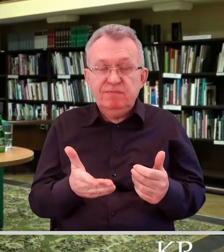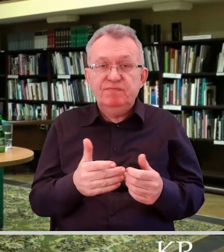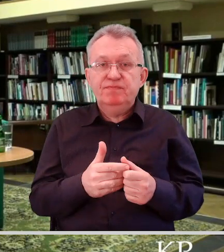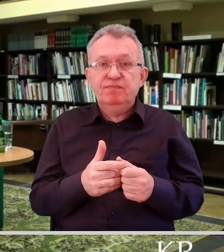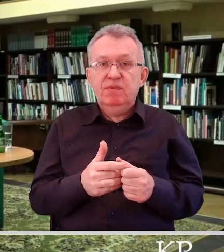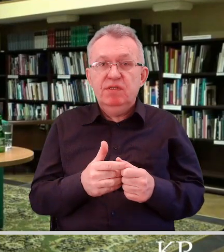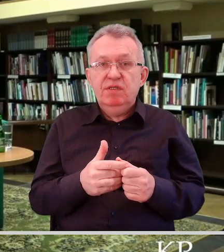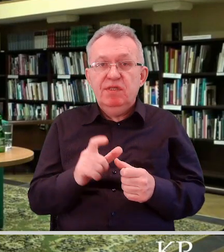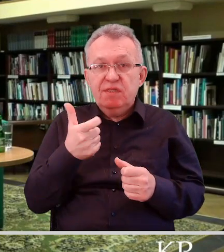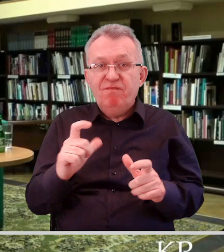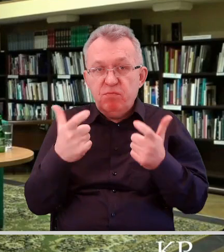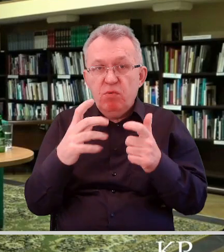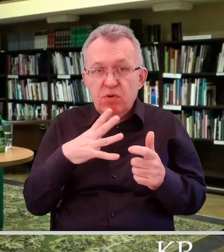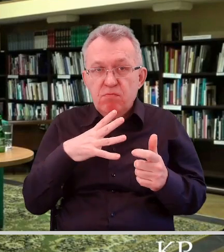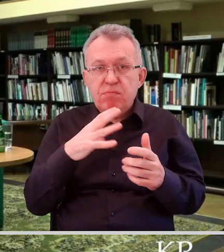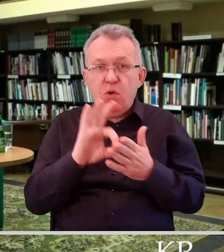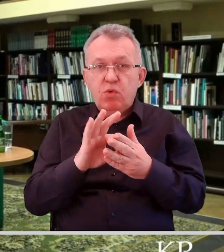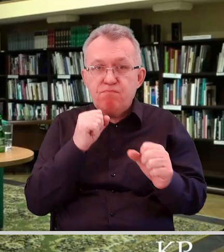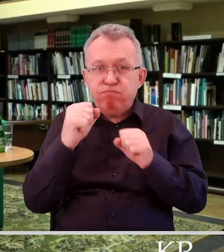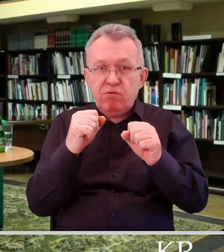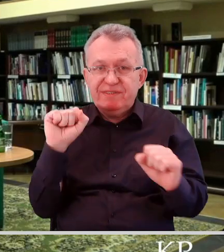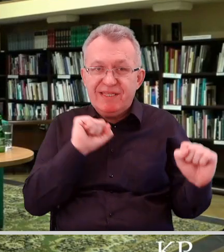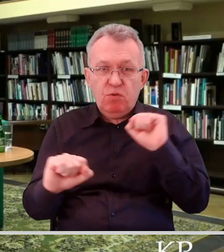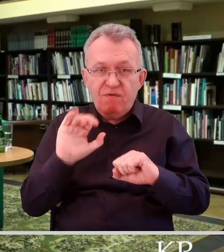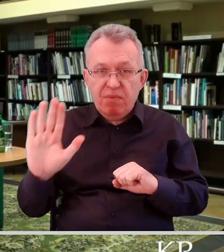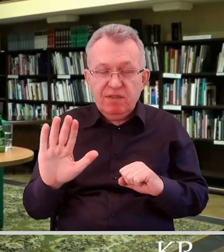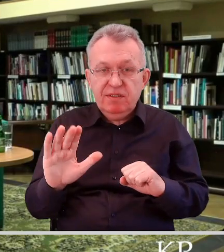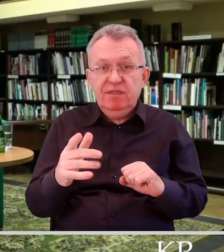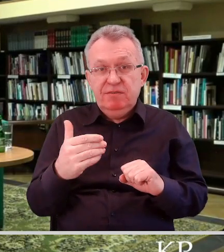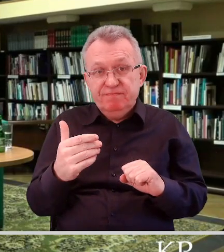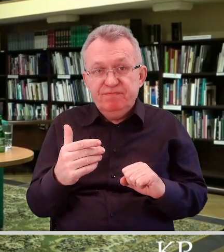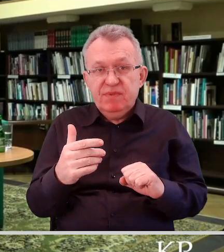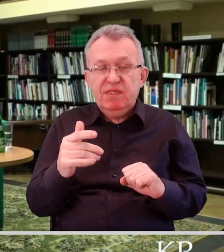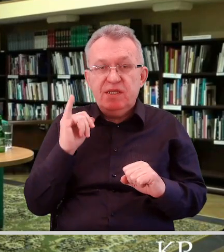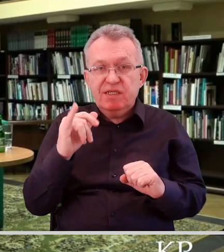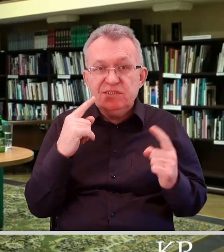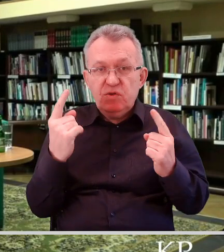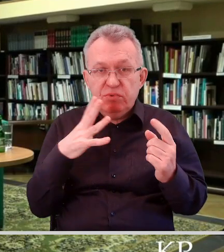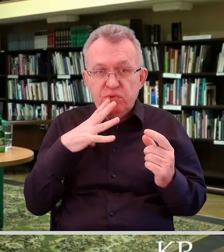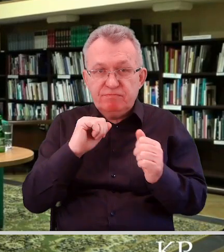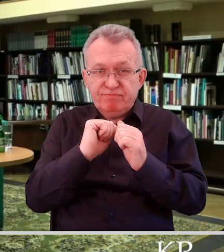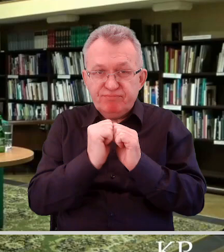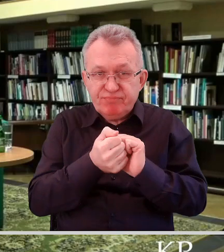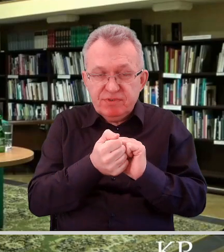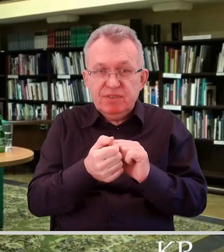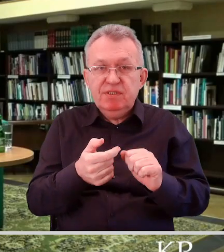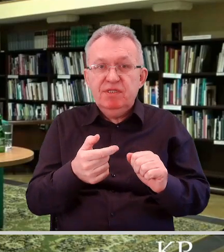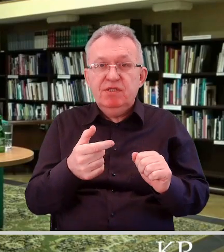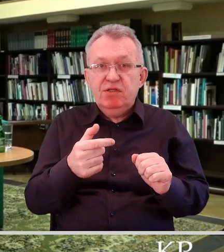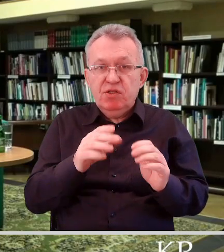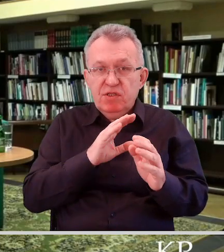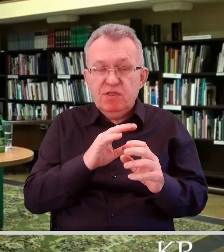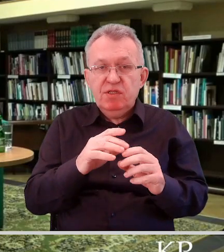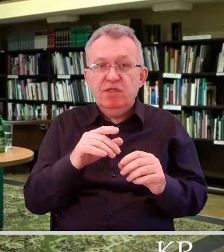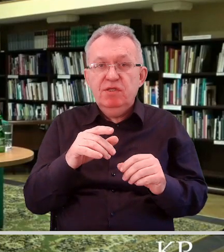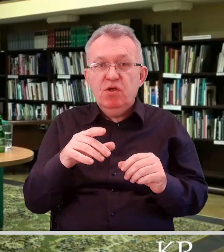ale tak się stało, że uprawiała boks. No i oczywiście później jakby sytuacja się rozwinęła dramatycznie, wymknęła się spod kontroli